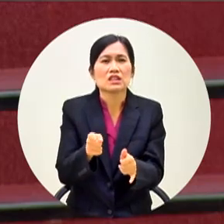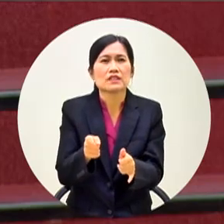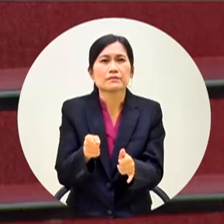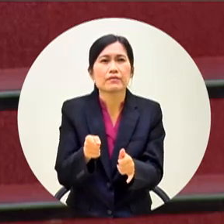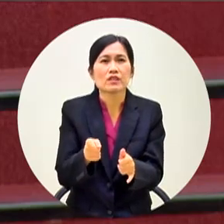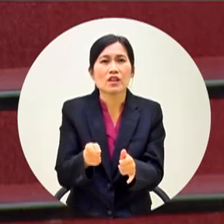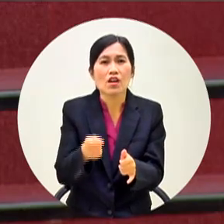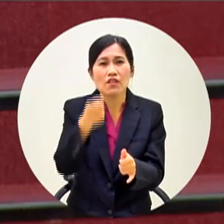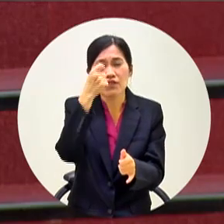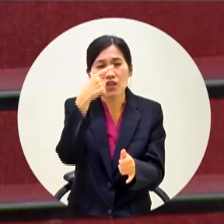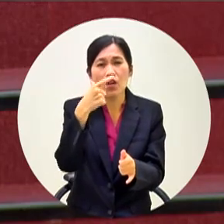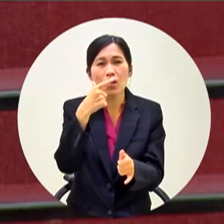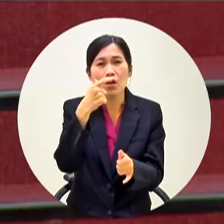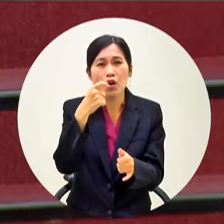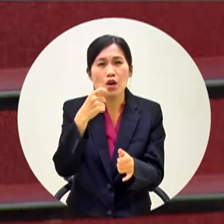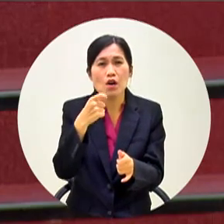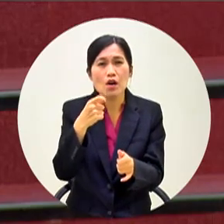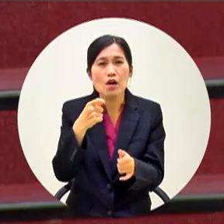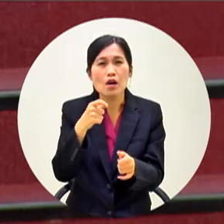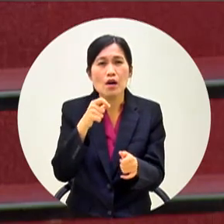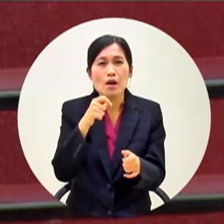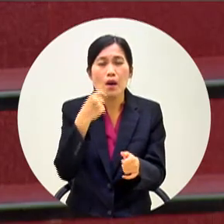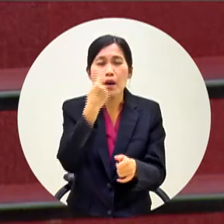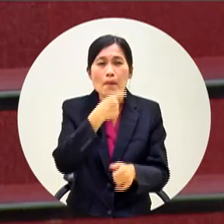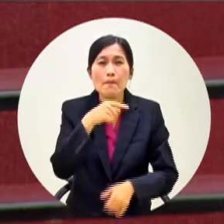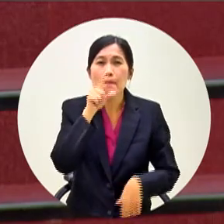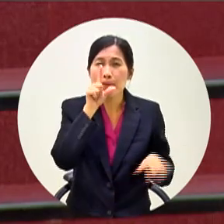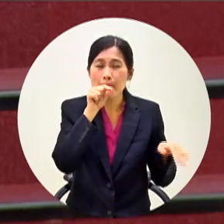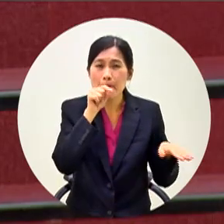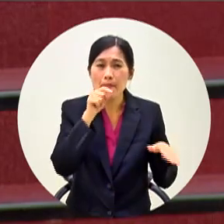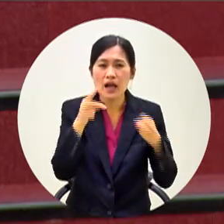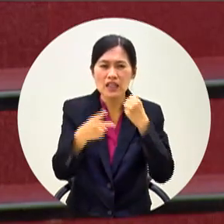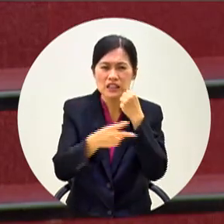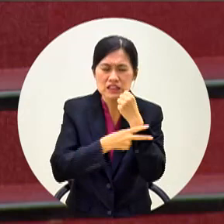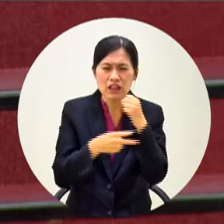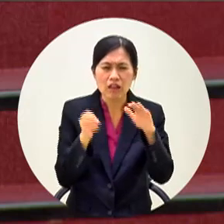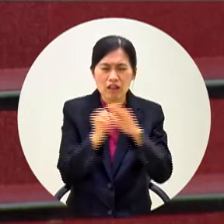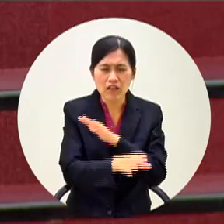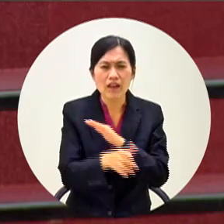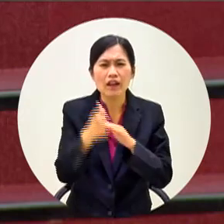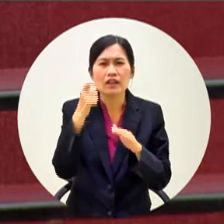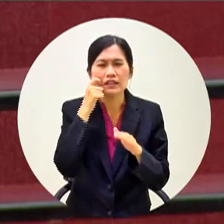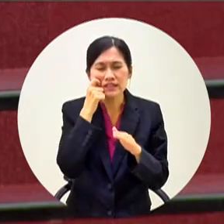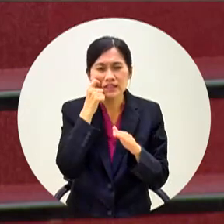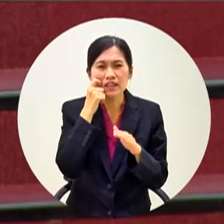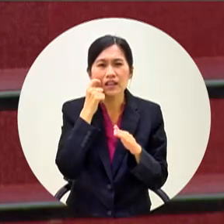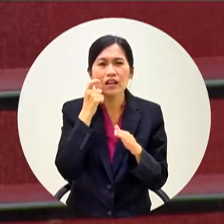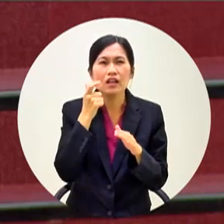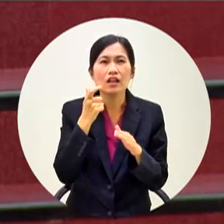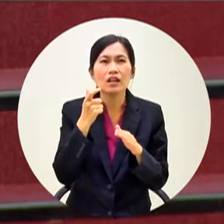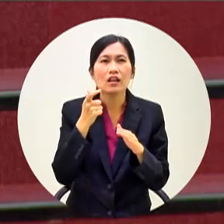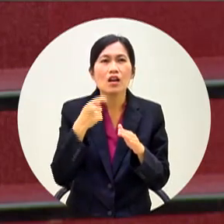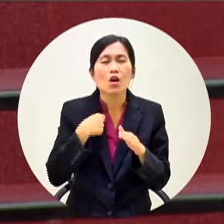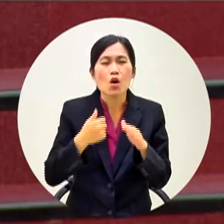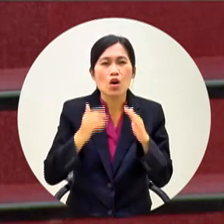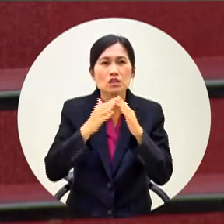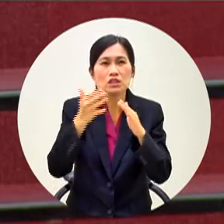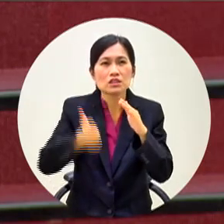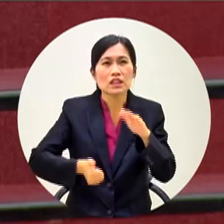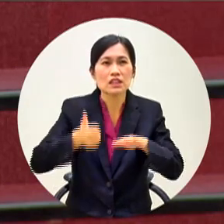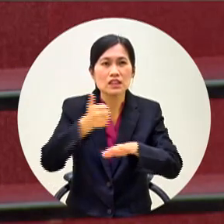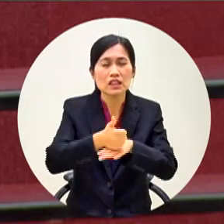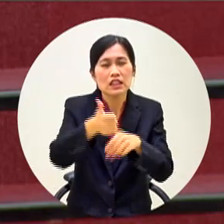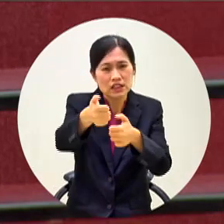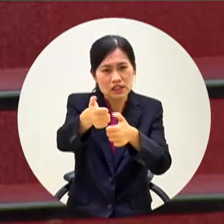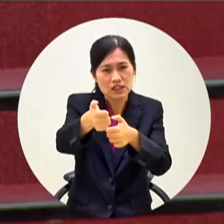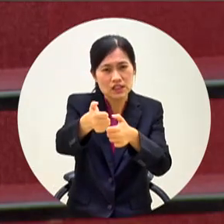里的1704是一直都不能够纳进去迁村范围，但是市长上来以后，我也要感谢你们有接纳这个意